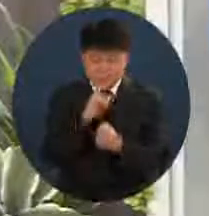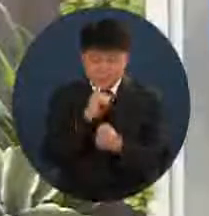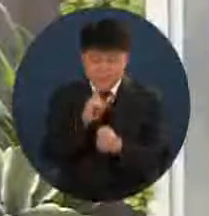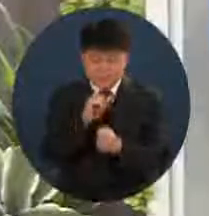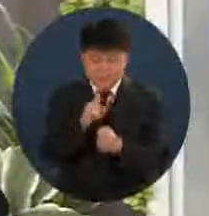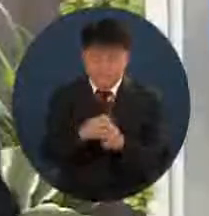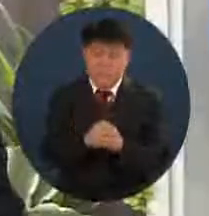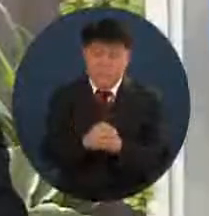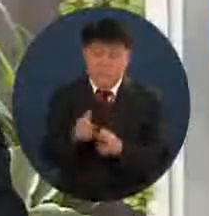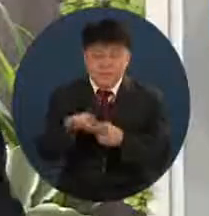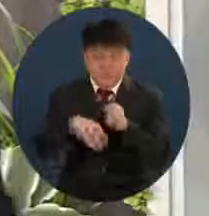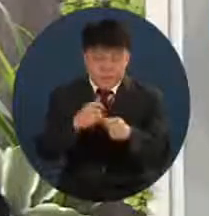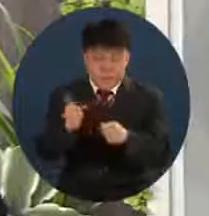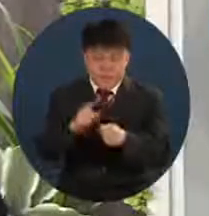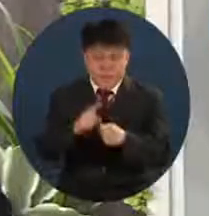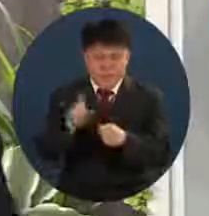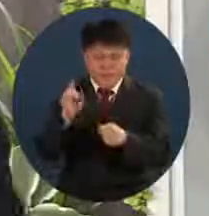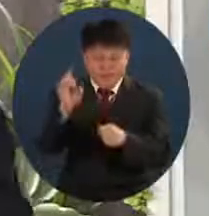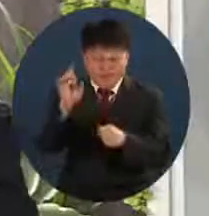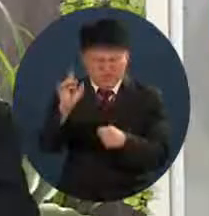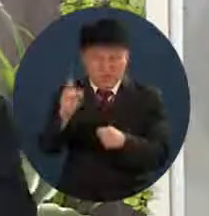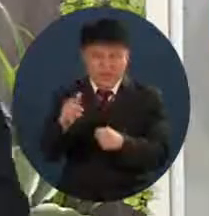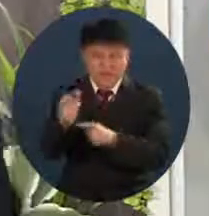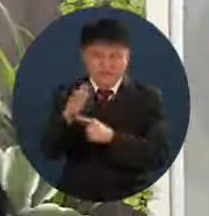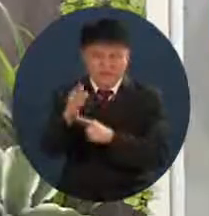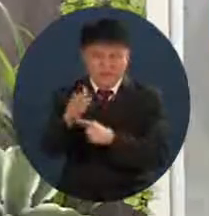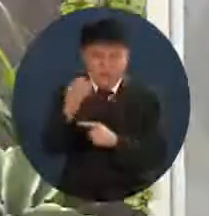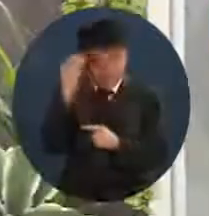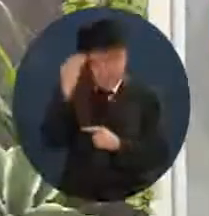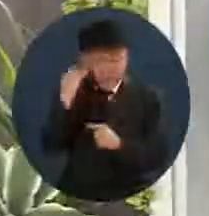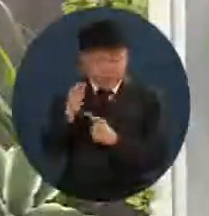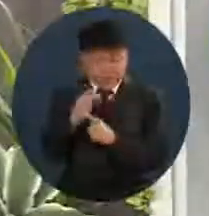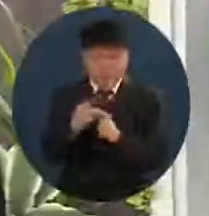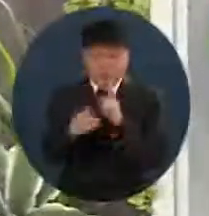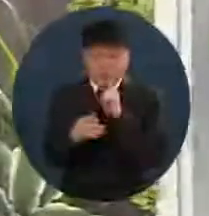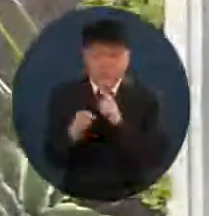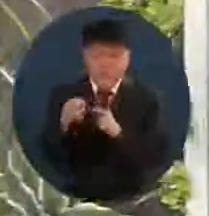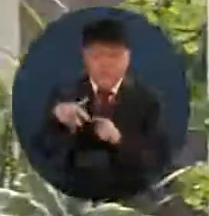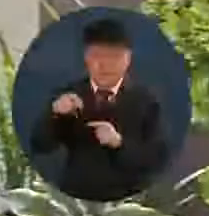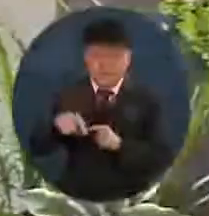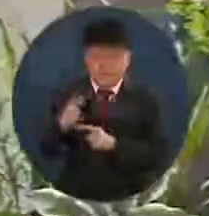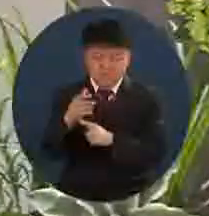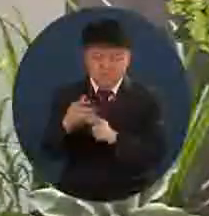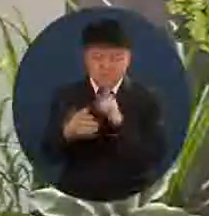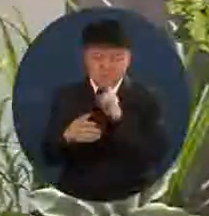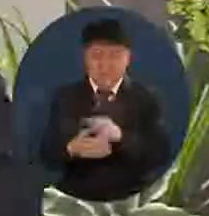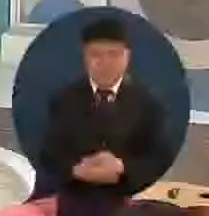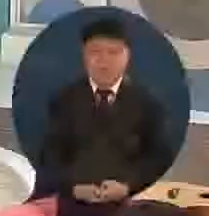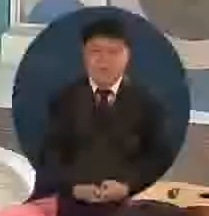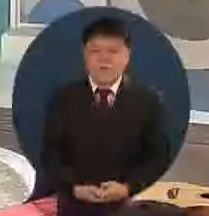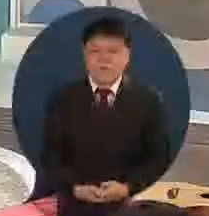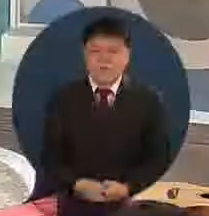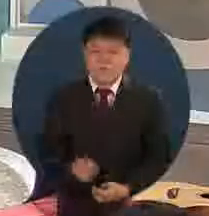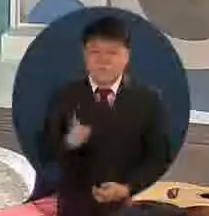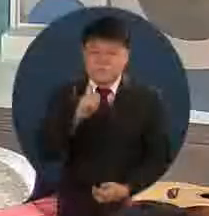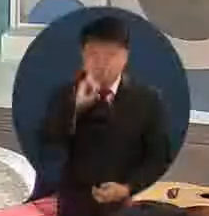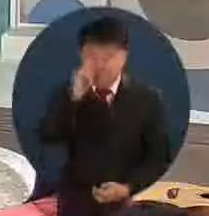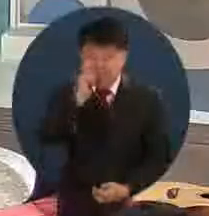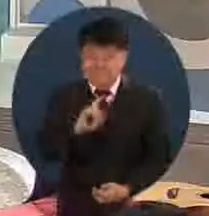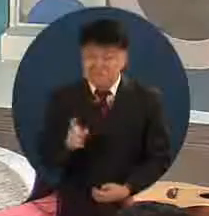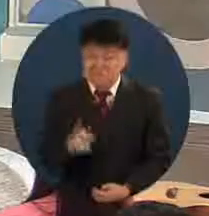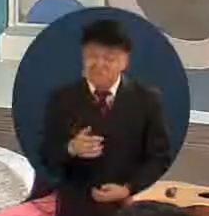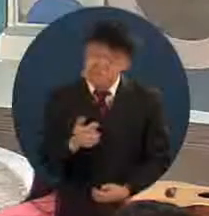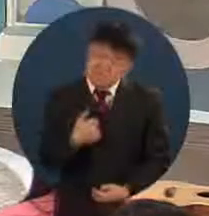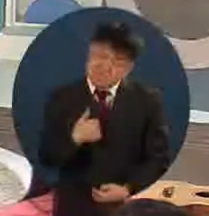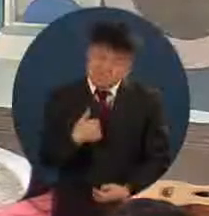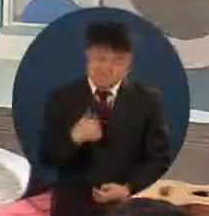유일한 우주론 국기다. 우리가 축구 이겼을 때 신나서 휘두르는 국기가 바로 우주론이다. 그걸 명심하시기 바랍니다. 뭐 말 나온 김에